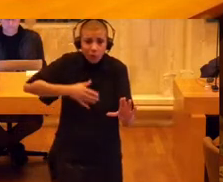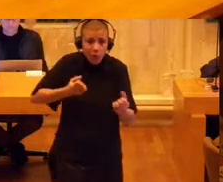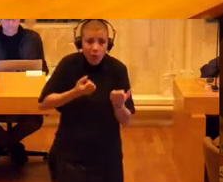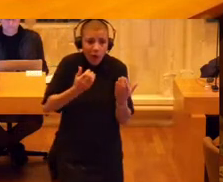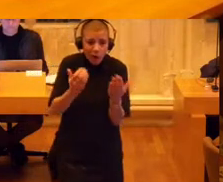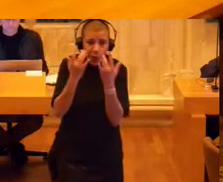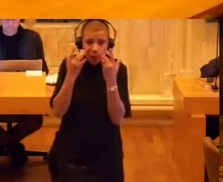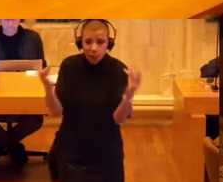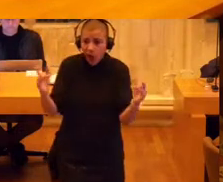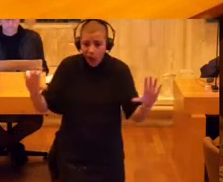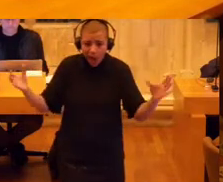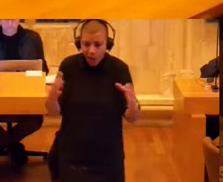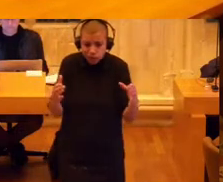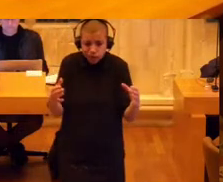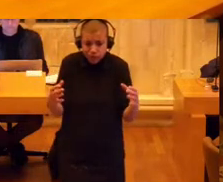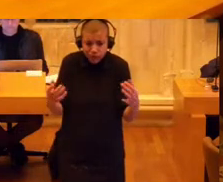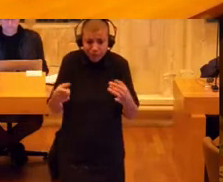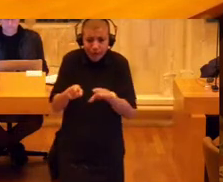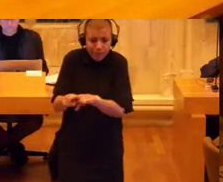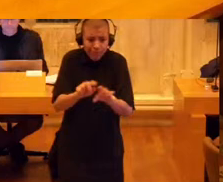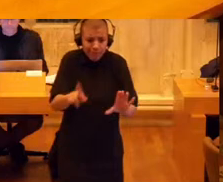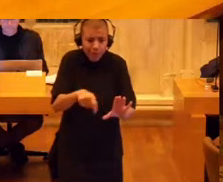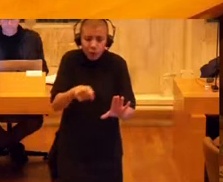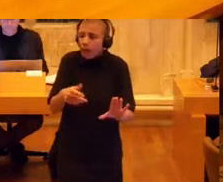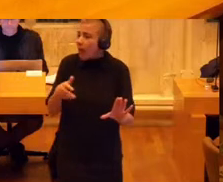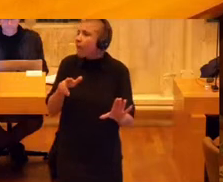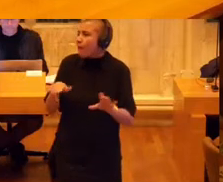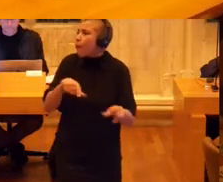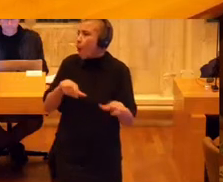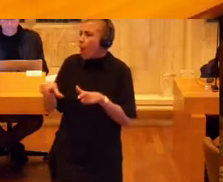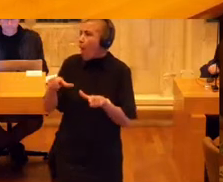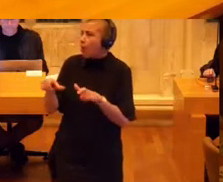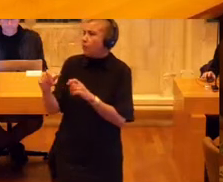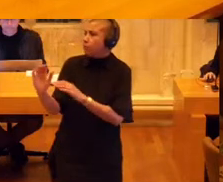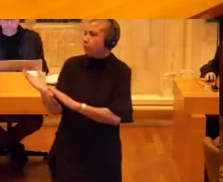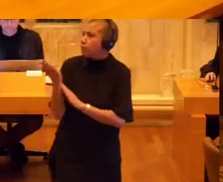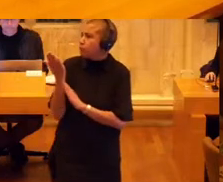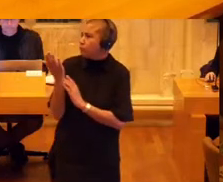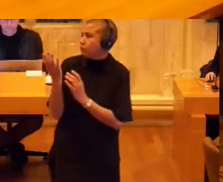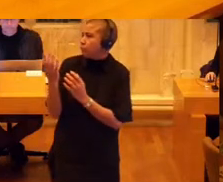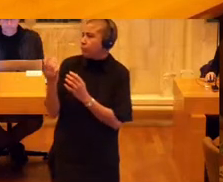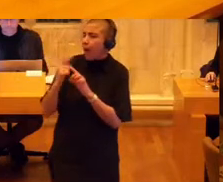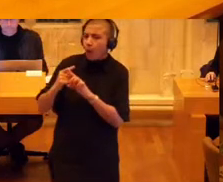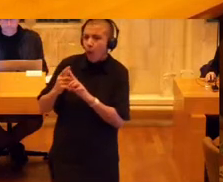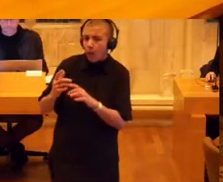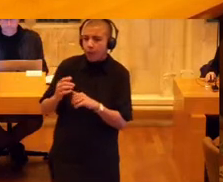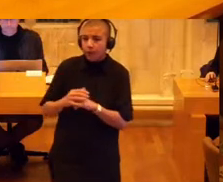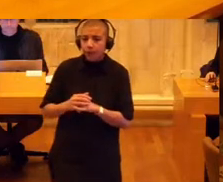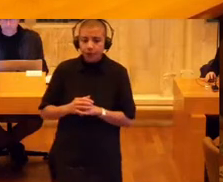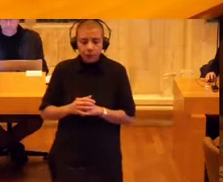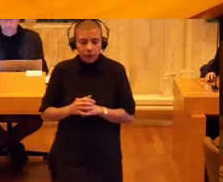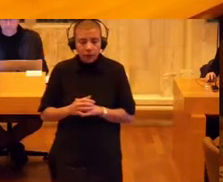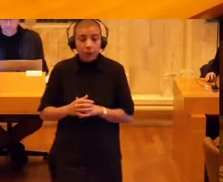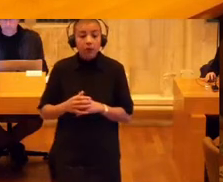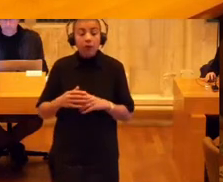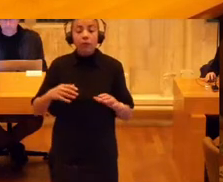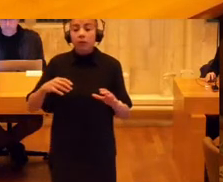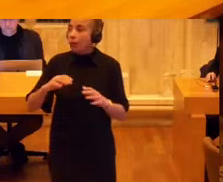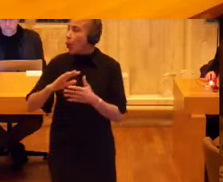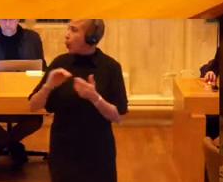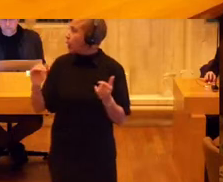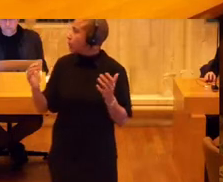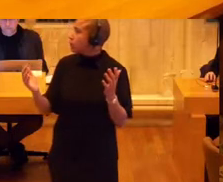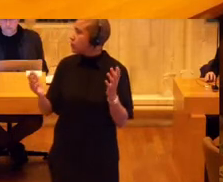laisse, mes collègues, illustrer tout ça par quelques faits avérés. Oui, merci, monsieur le maire. Effectivement, bien entendu que le travail qui est